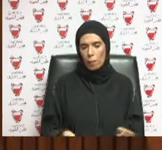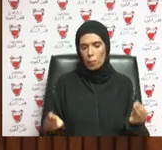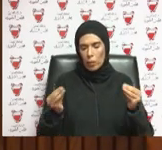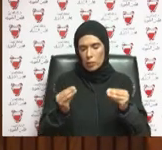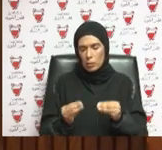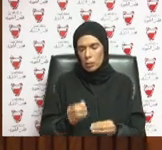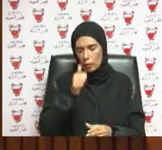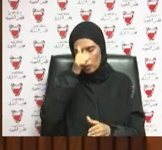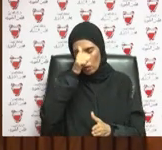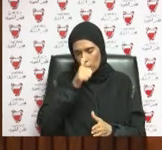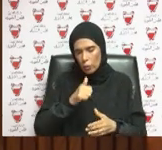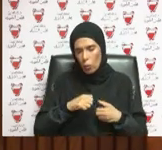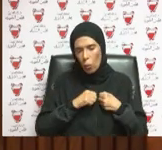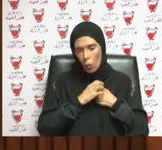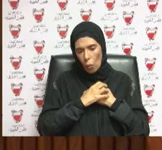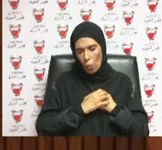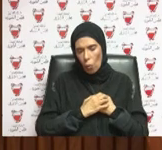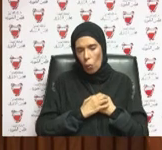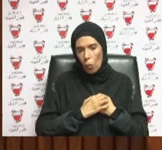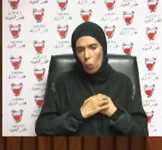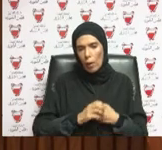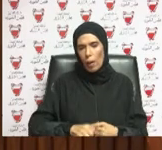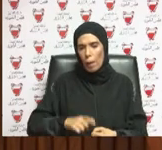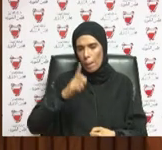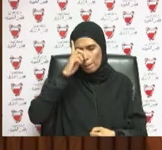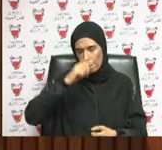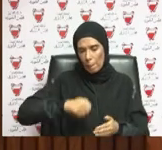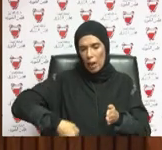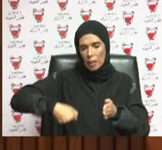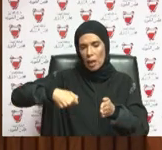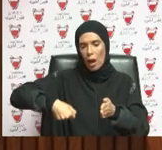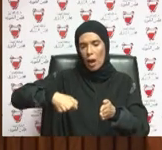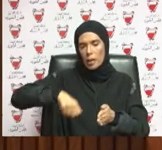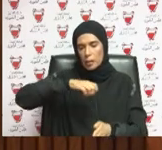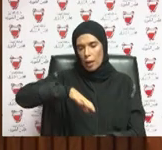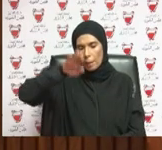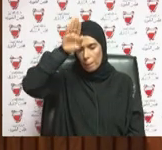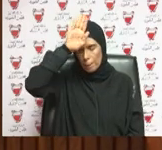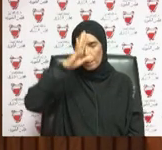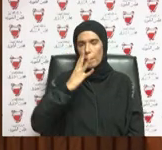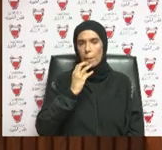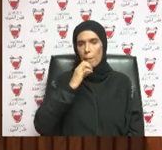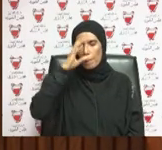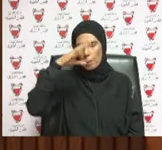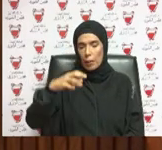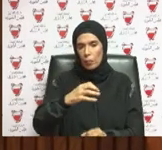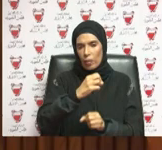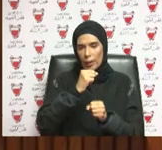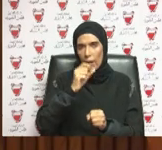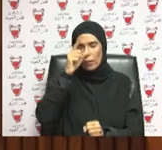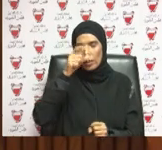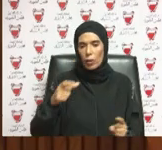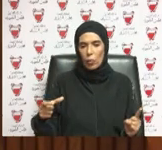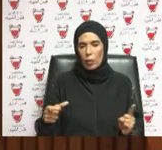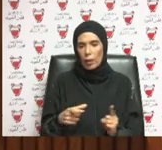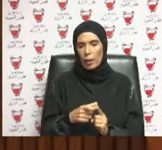والأسى أتقدم بخالص التعازي إلى مقام سيدي صاحب الجلالة الملك حمد بن عيسى آل خليفة عاهل البلاد المفدى